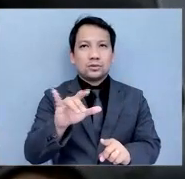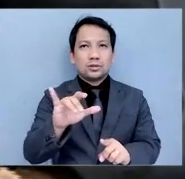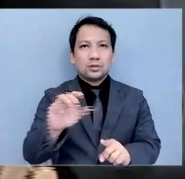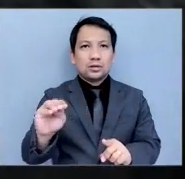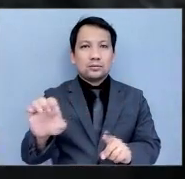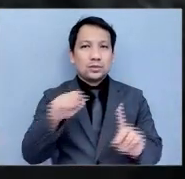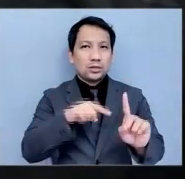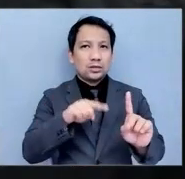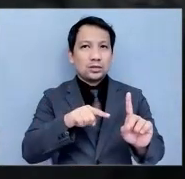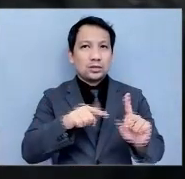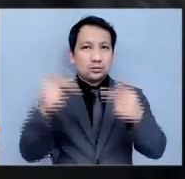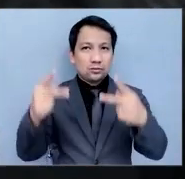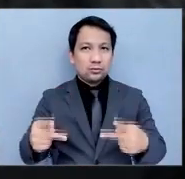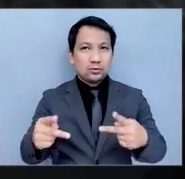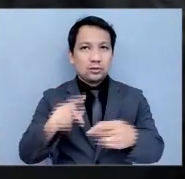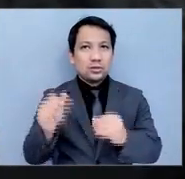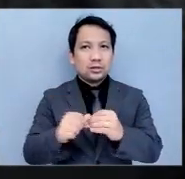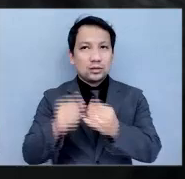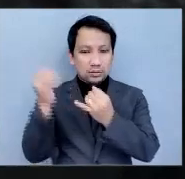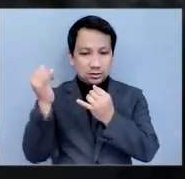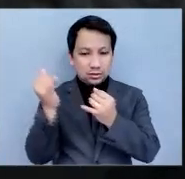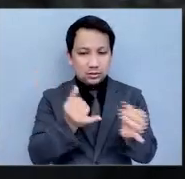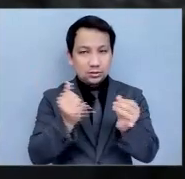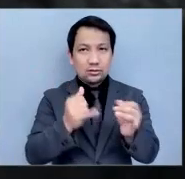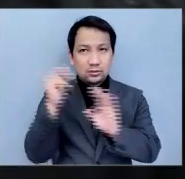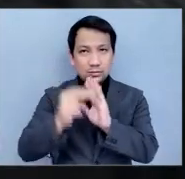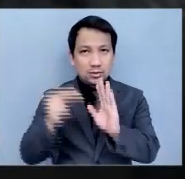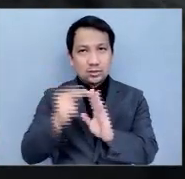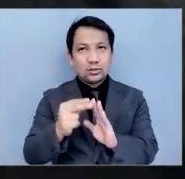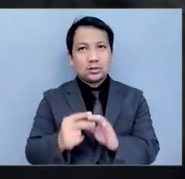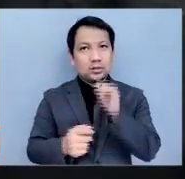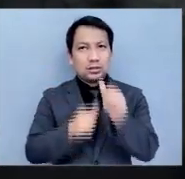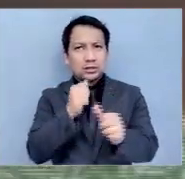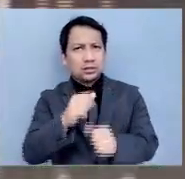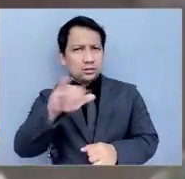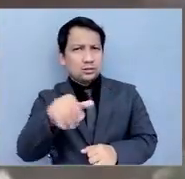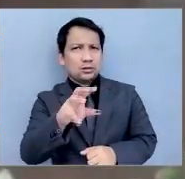likod ng website kung saan in-upload ang mga viral video. Itinanggi yan ni Jaime.